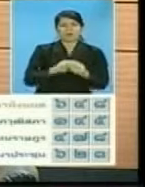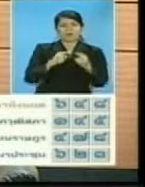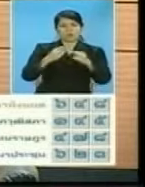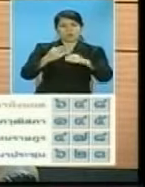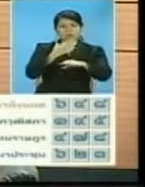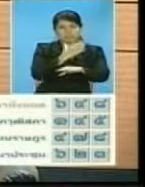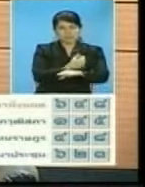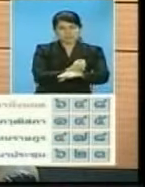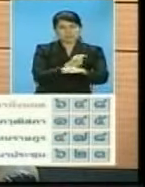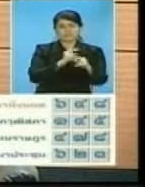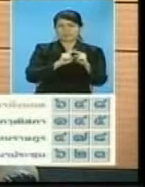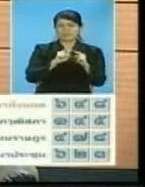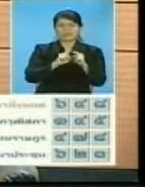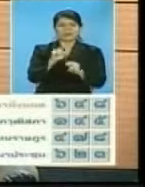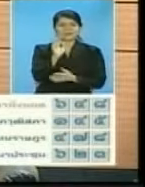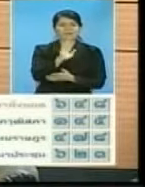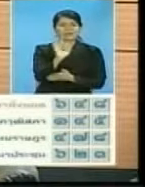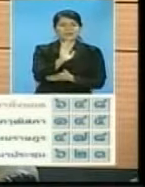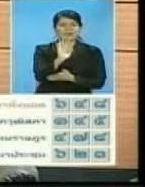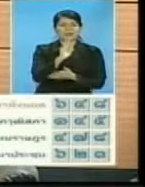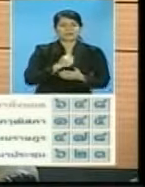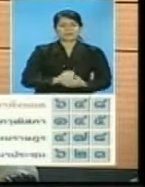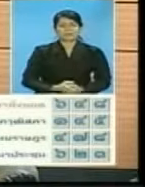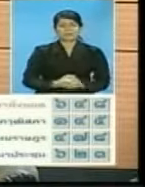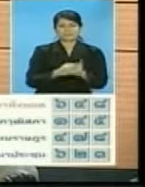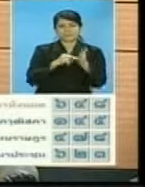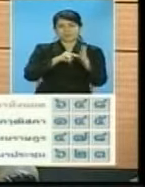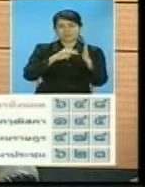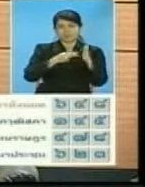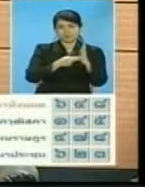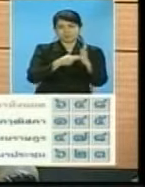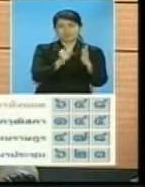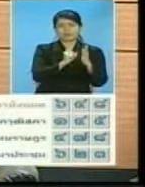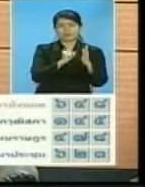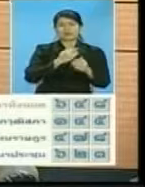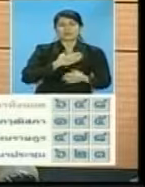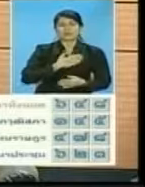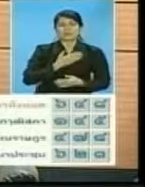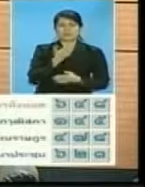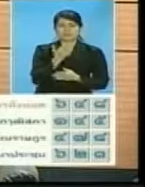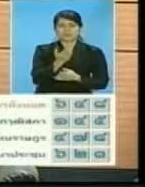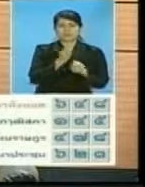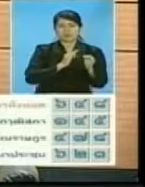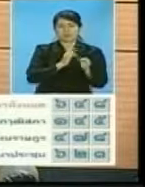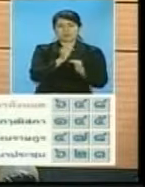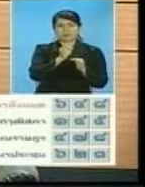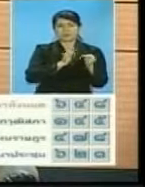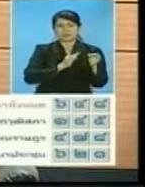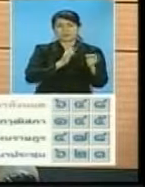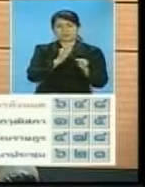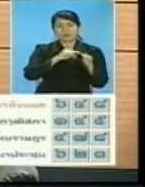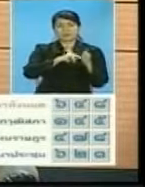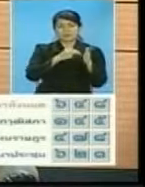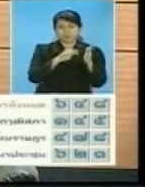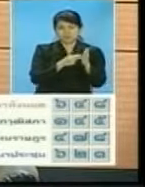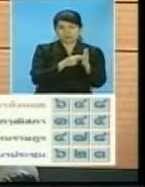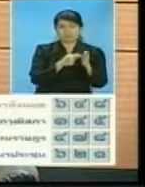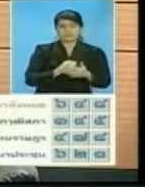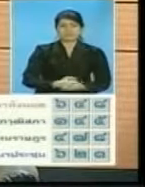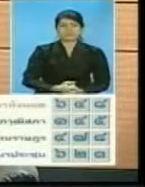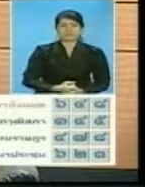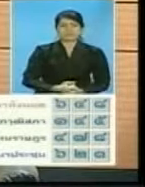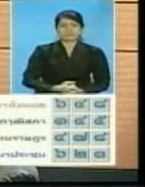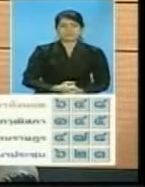เมืองนั่นหมายความว่าตรงนี้ขออนุญาตที่จะขยายความพอเข้าใจว่